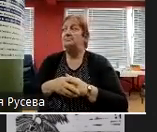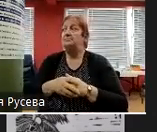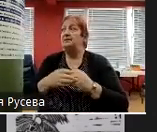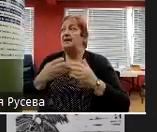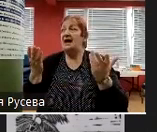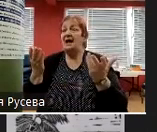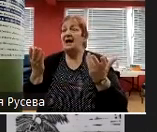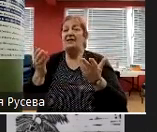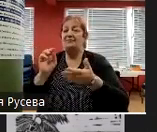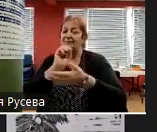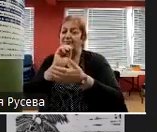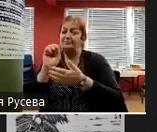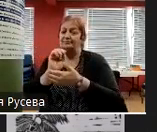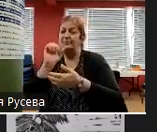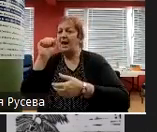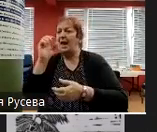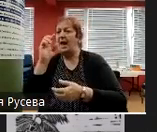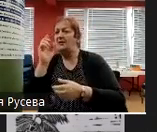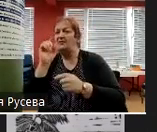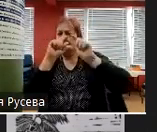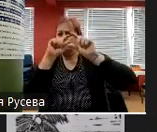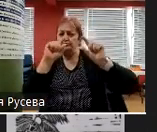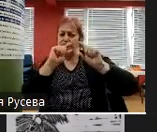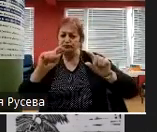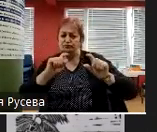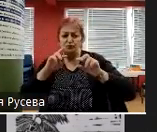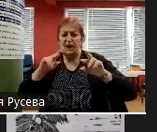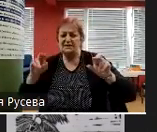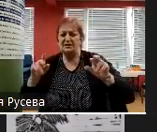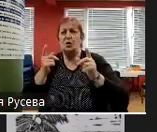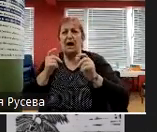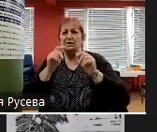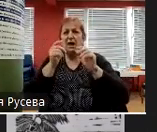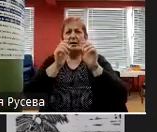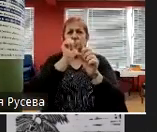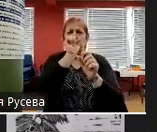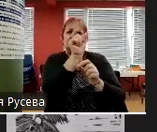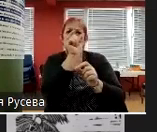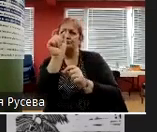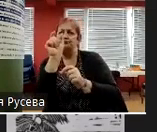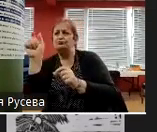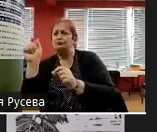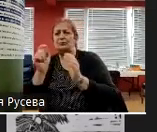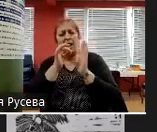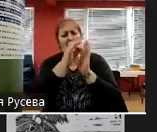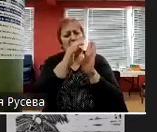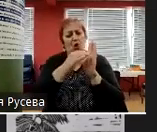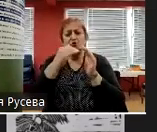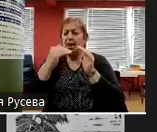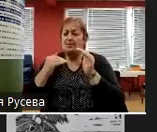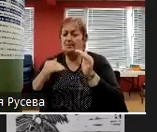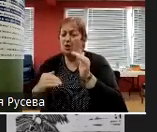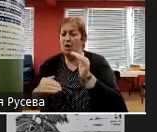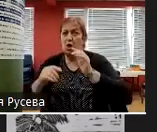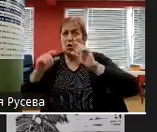какъв шрифт да ви бъде заглавието, как да се конфигурират точките по-надолу под